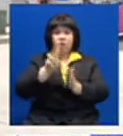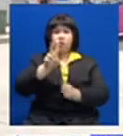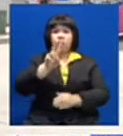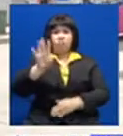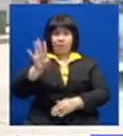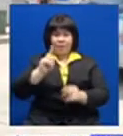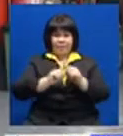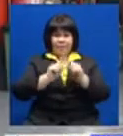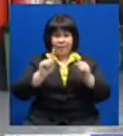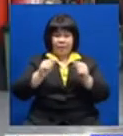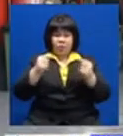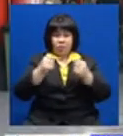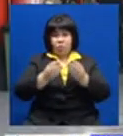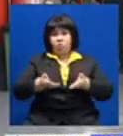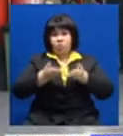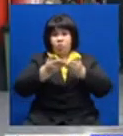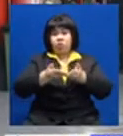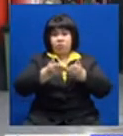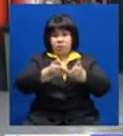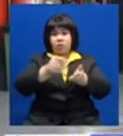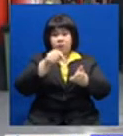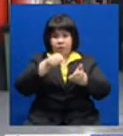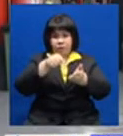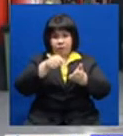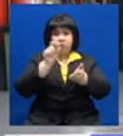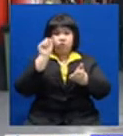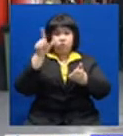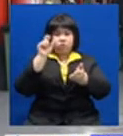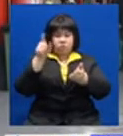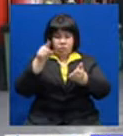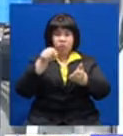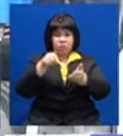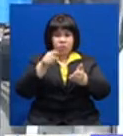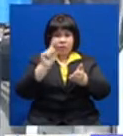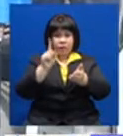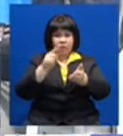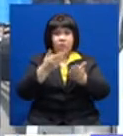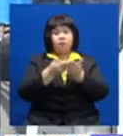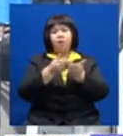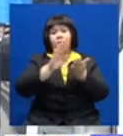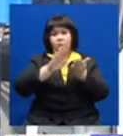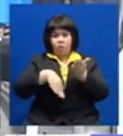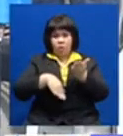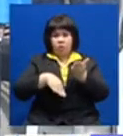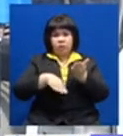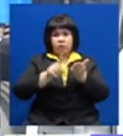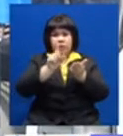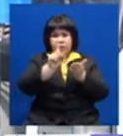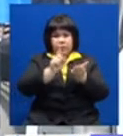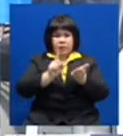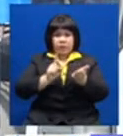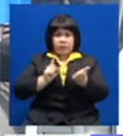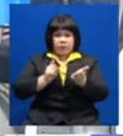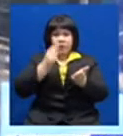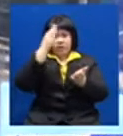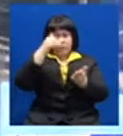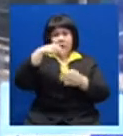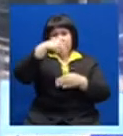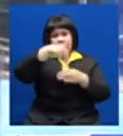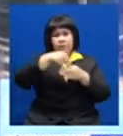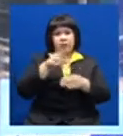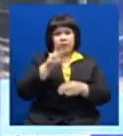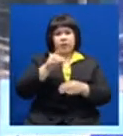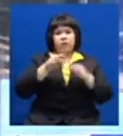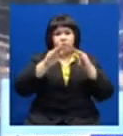ว่าในส่วนค่าเรือโดยสารเรือด่วนเจ้าพระยานะคะปรับลดลงระยะละ 1บาทหลังราคาน้ำมันดีเซลลดลงค่ะ